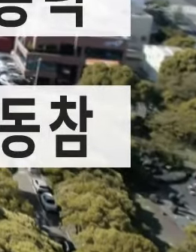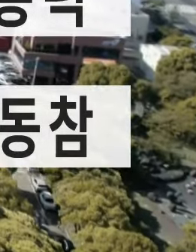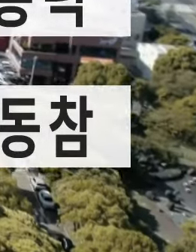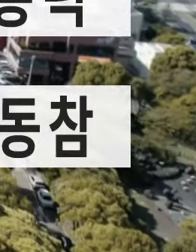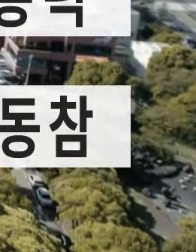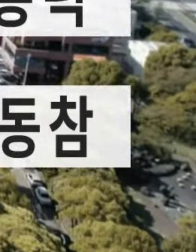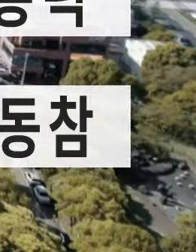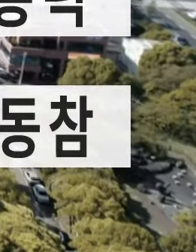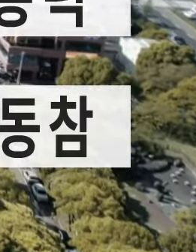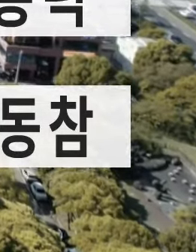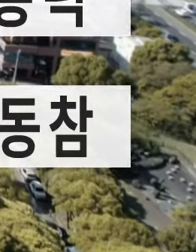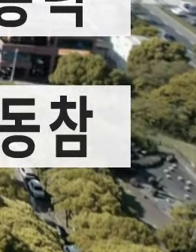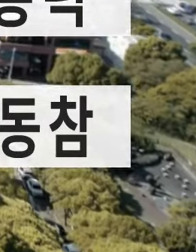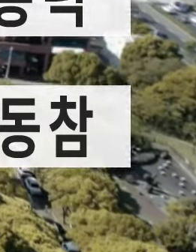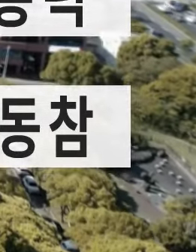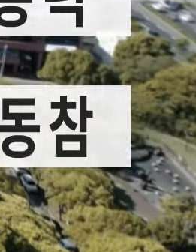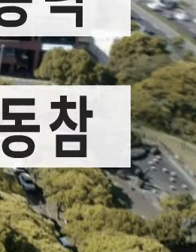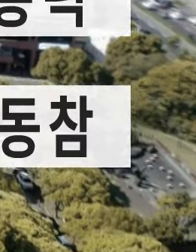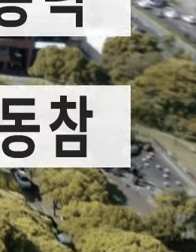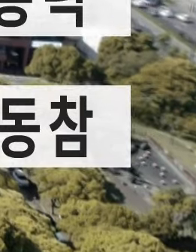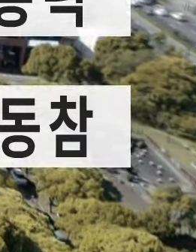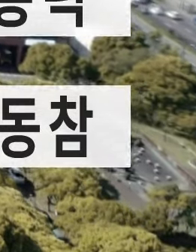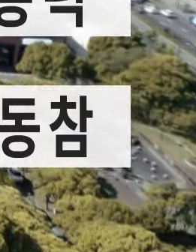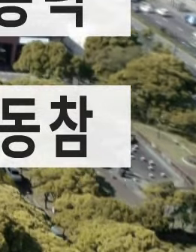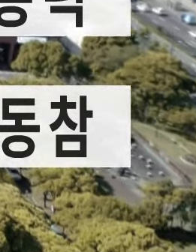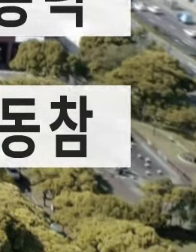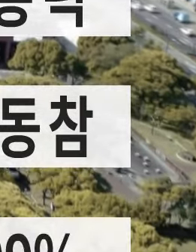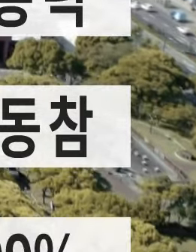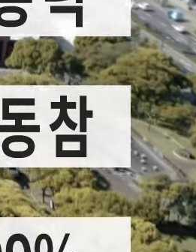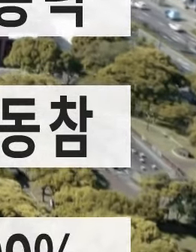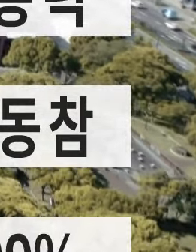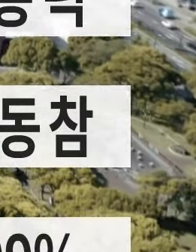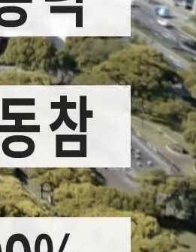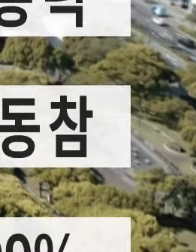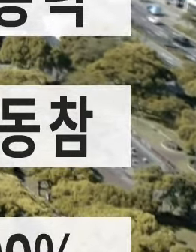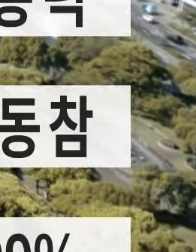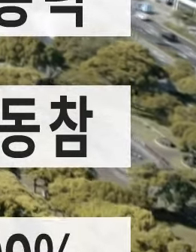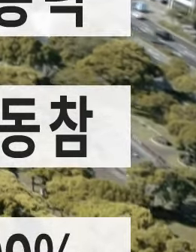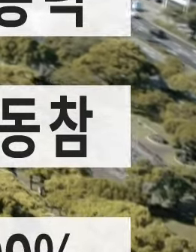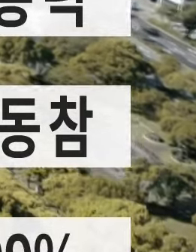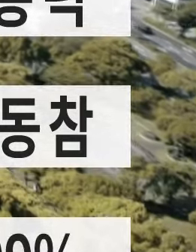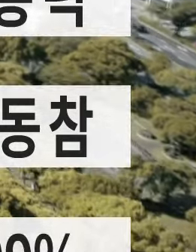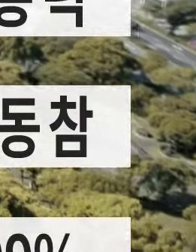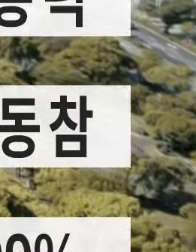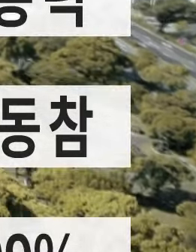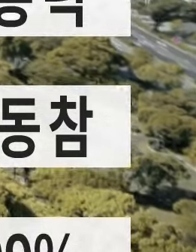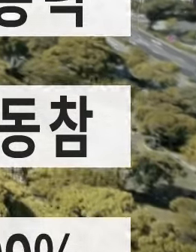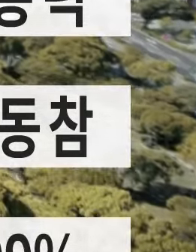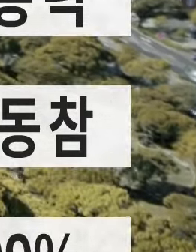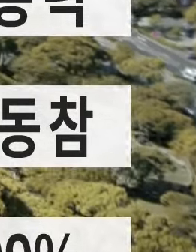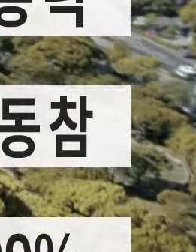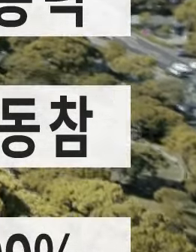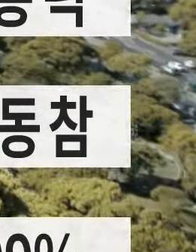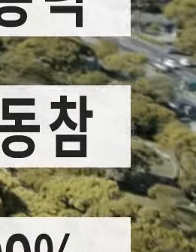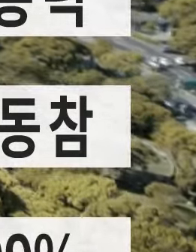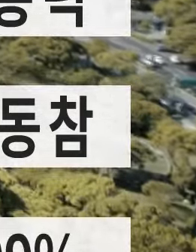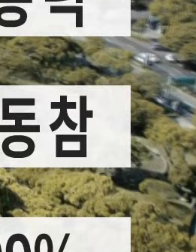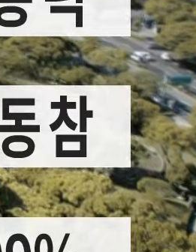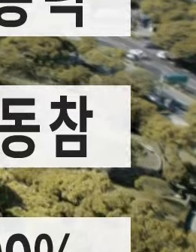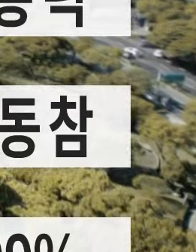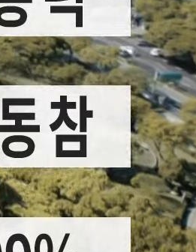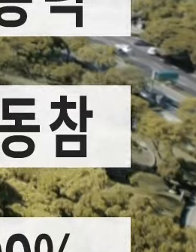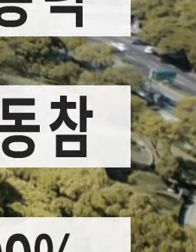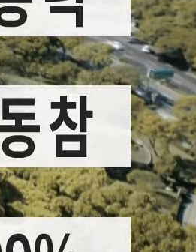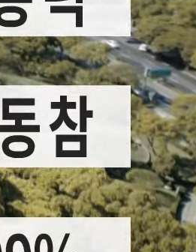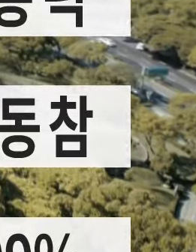위한 관광업계 동참이 확산되고 있습니다. 제주도가 워케이션 성지로서의 입지를 확고히 하고